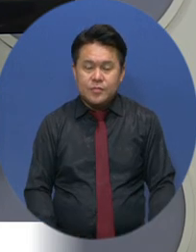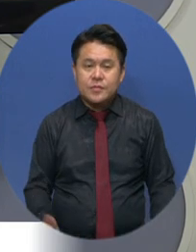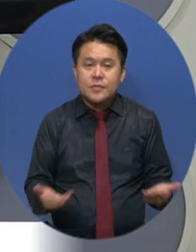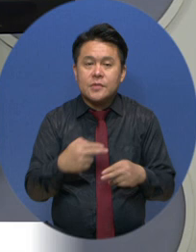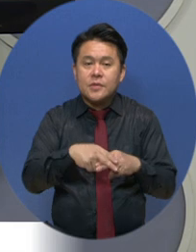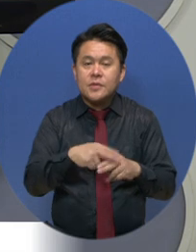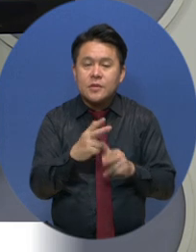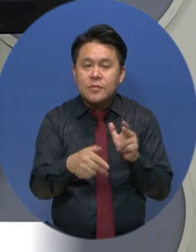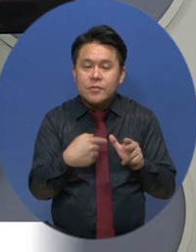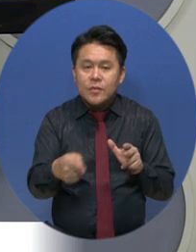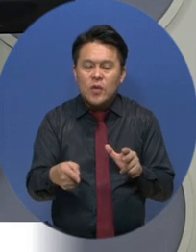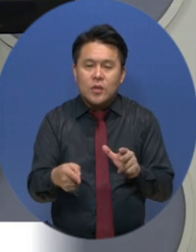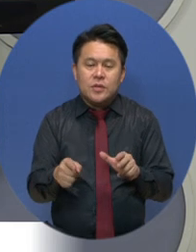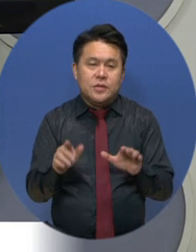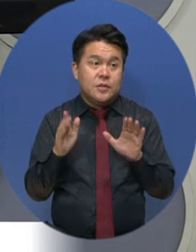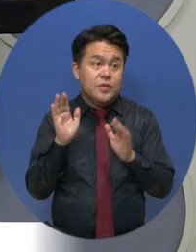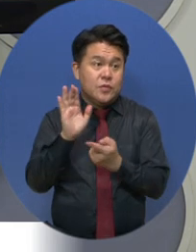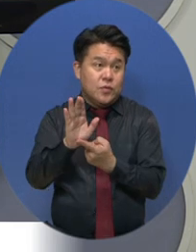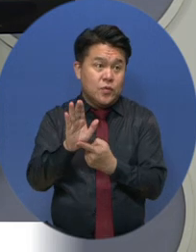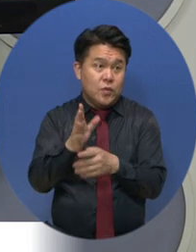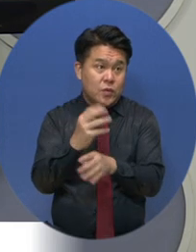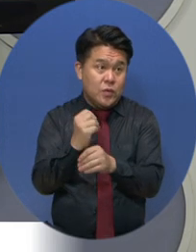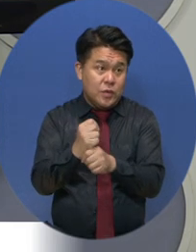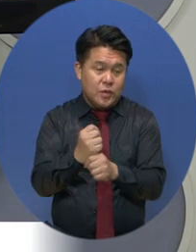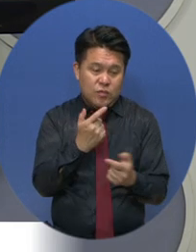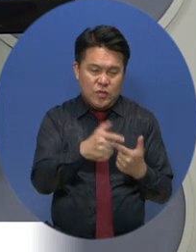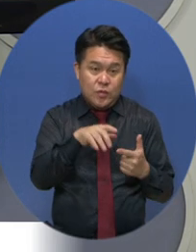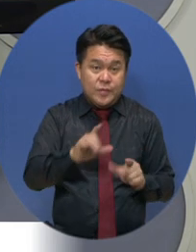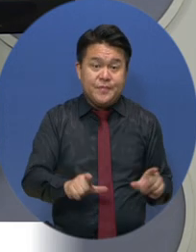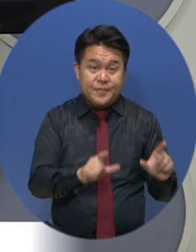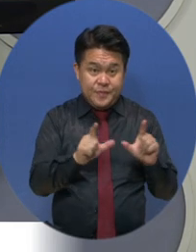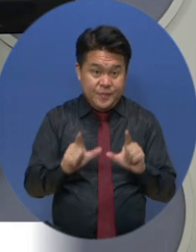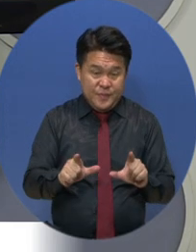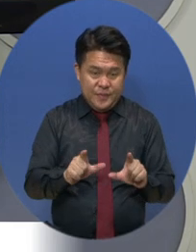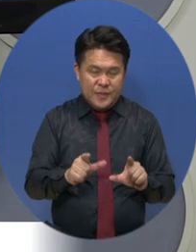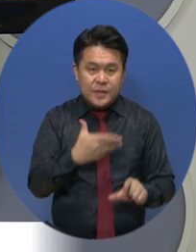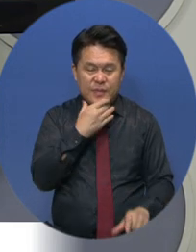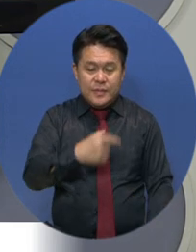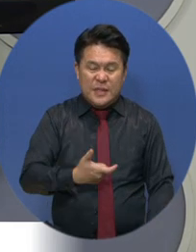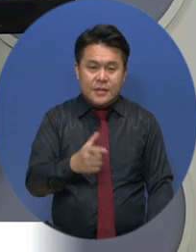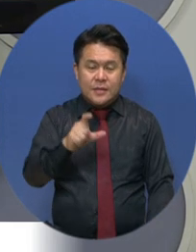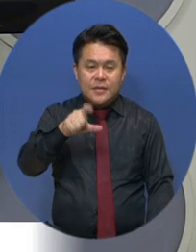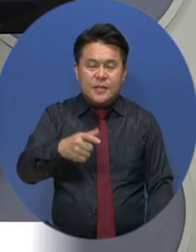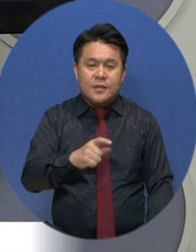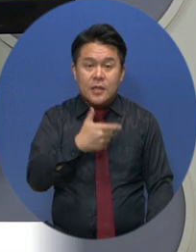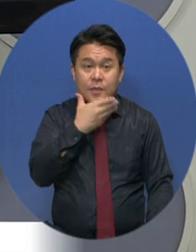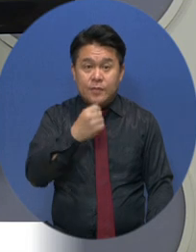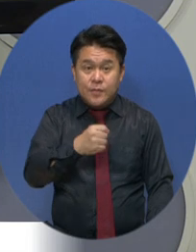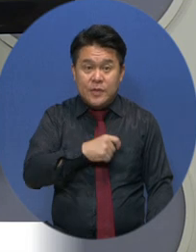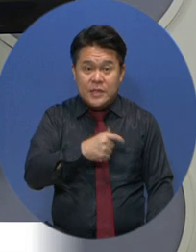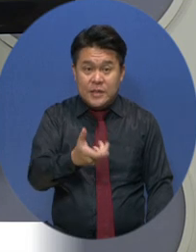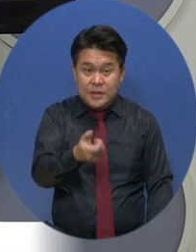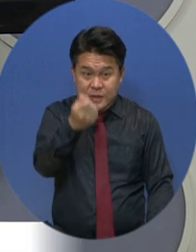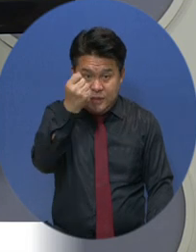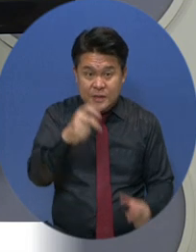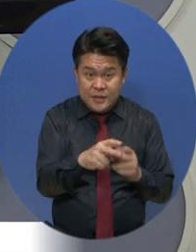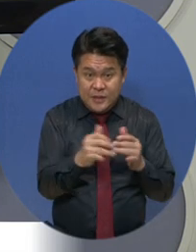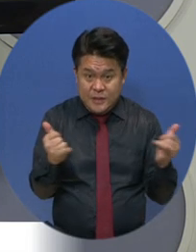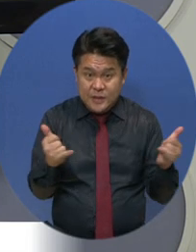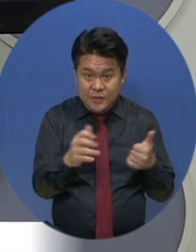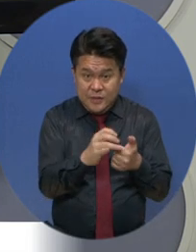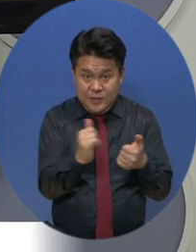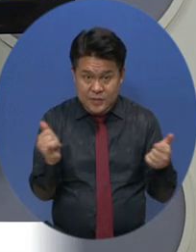현재 부산시에 주소지를 둔 복지카드 소지의 장애인 50명에게 공공 분야의 일자리를 제공하는 사업